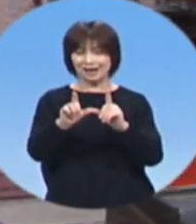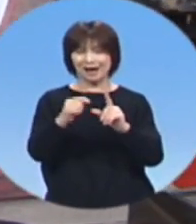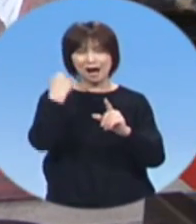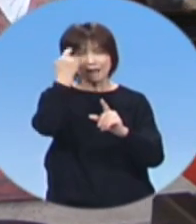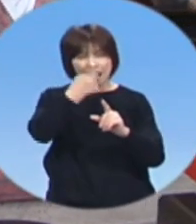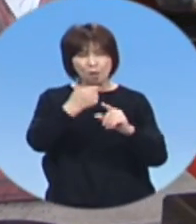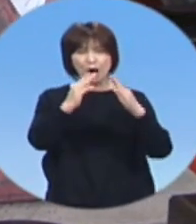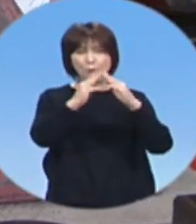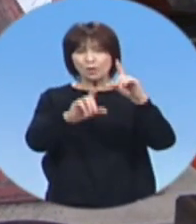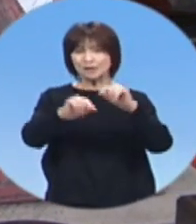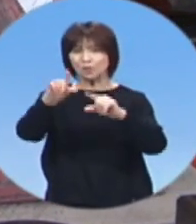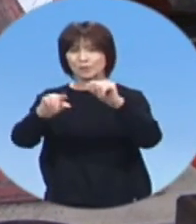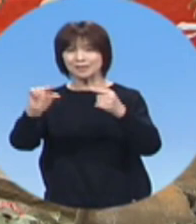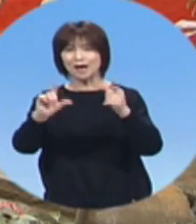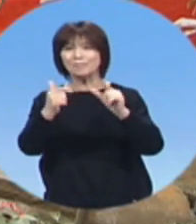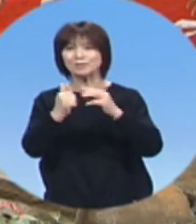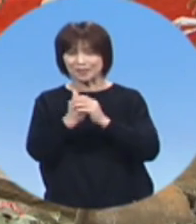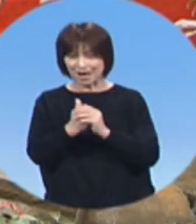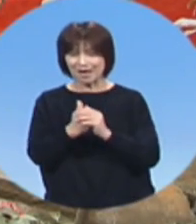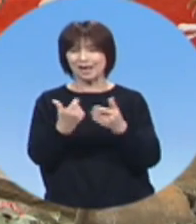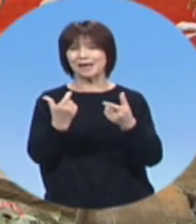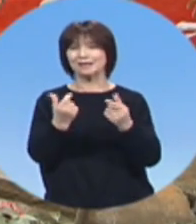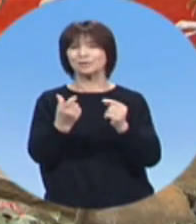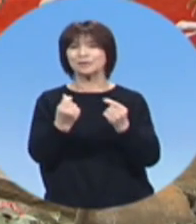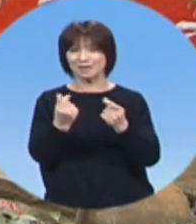顔も違います。 そうですね、違いますね、